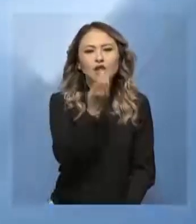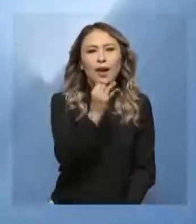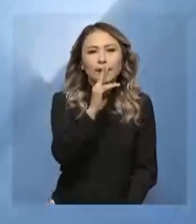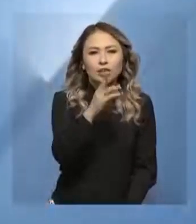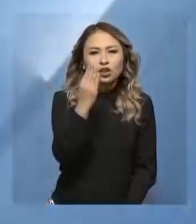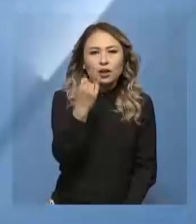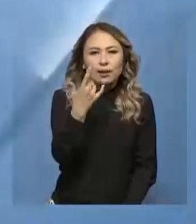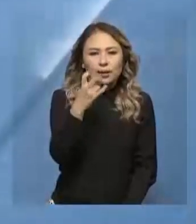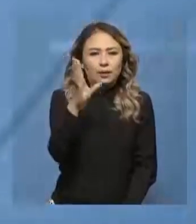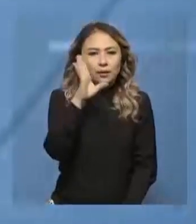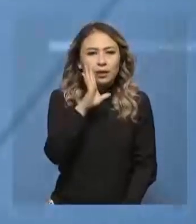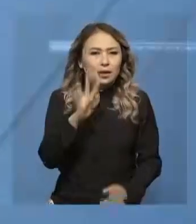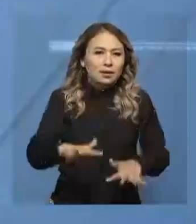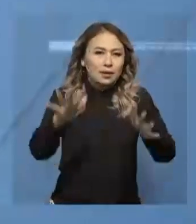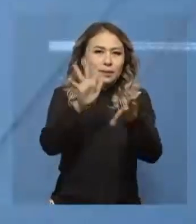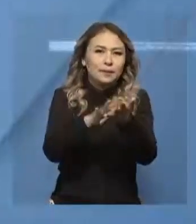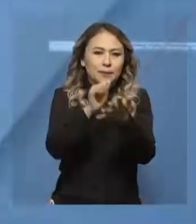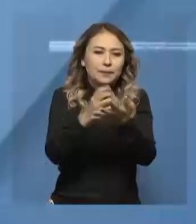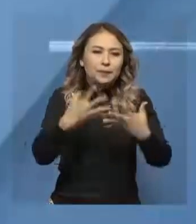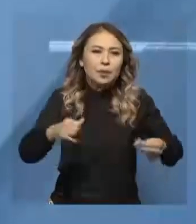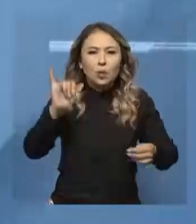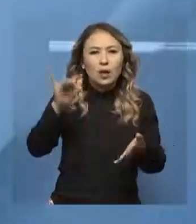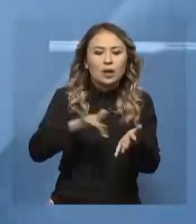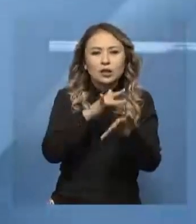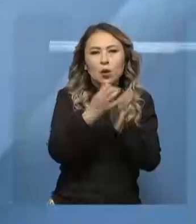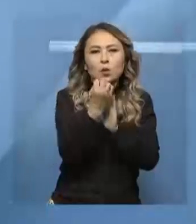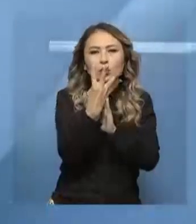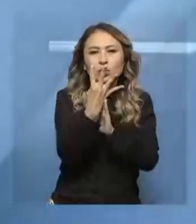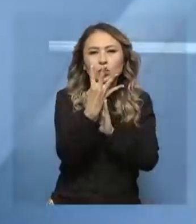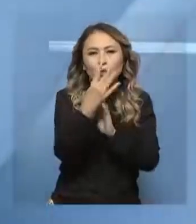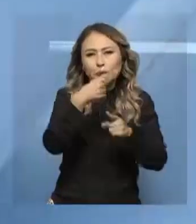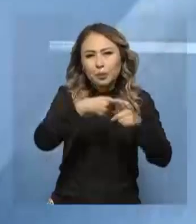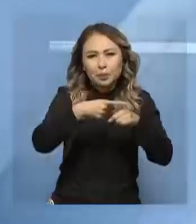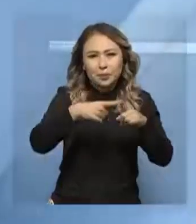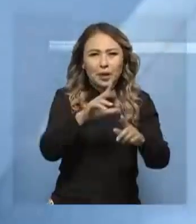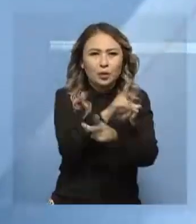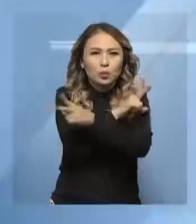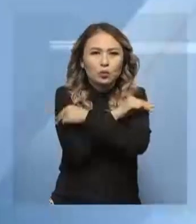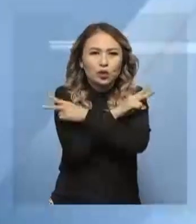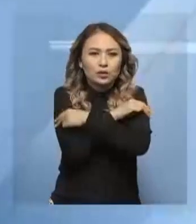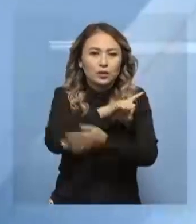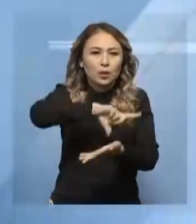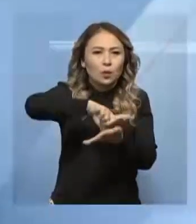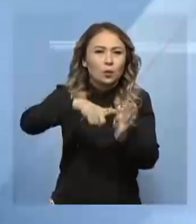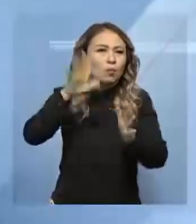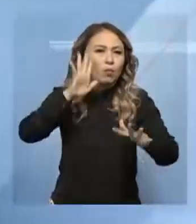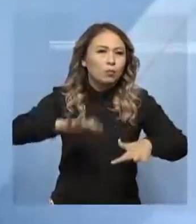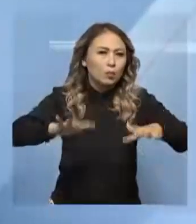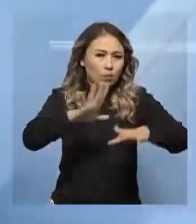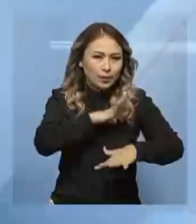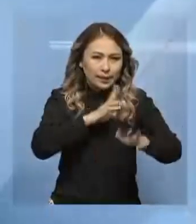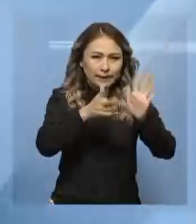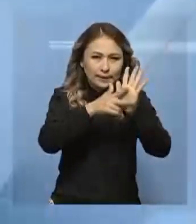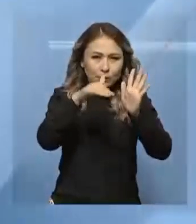Жайық және Шаған өзені тасуы салдарынан биыл көктемде Орал қаласында 14,5 мыңдай саяжай учаскесін су басқан